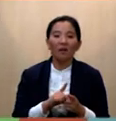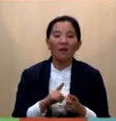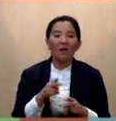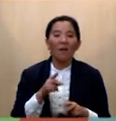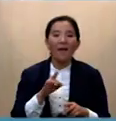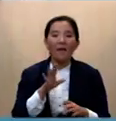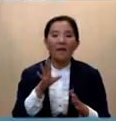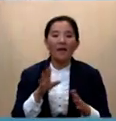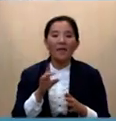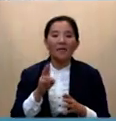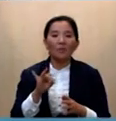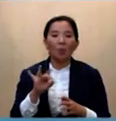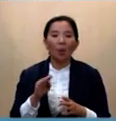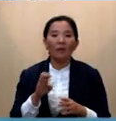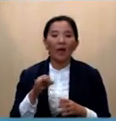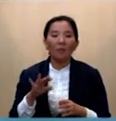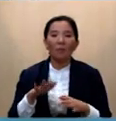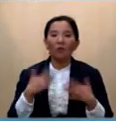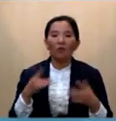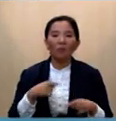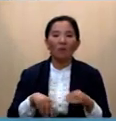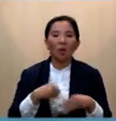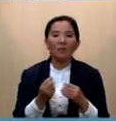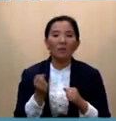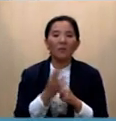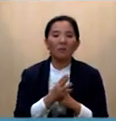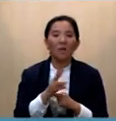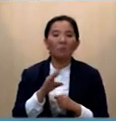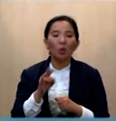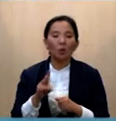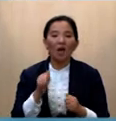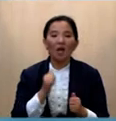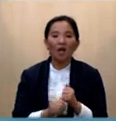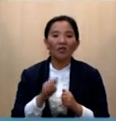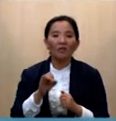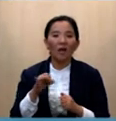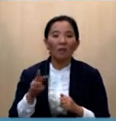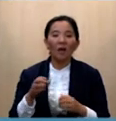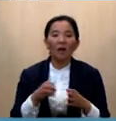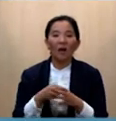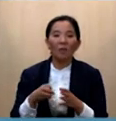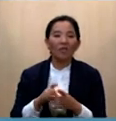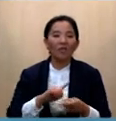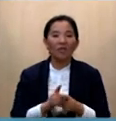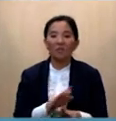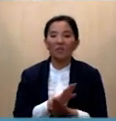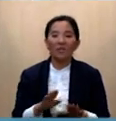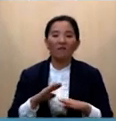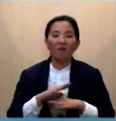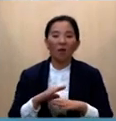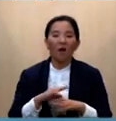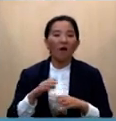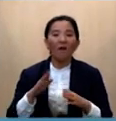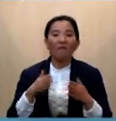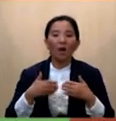Экстра-тайм в большом футболе дается 15 минут каждый тайм. При этом команды не меняются воротами, они